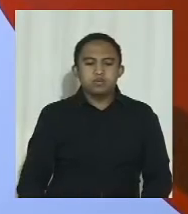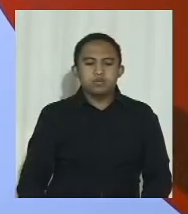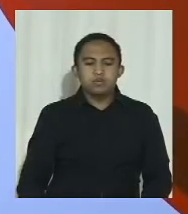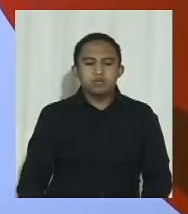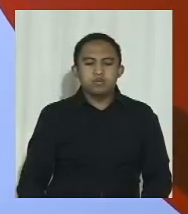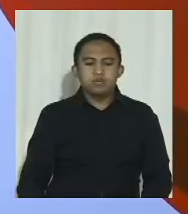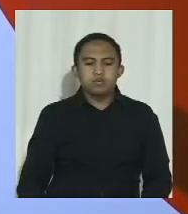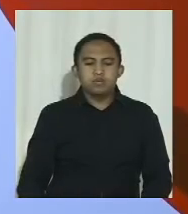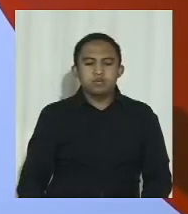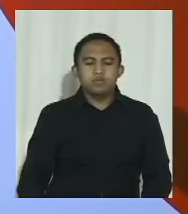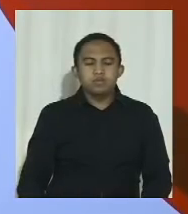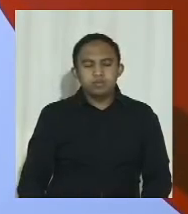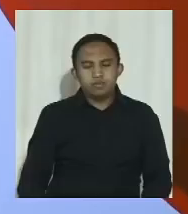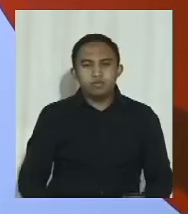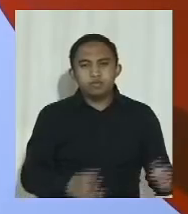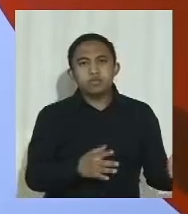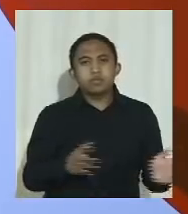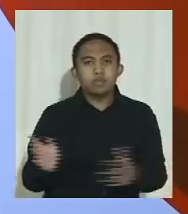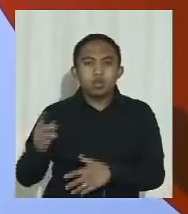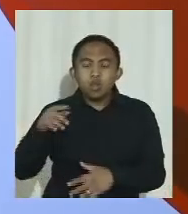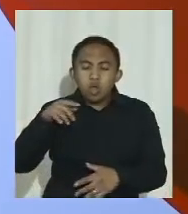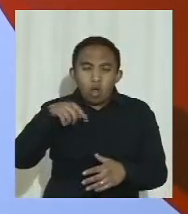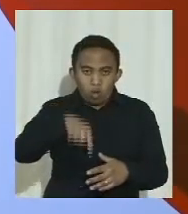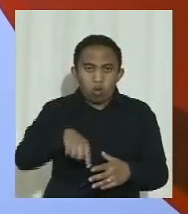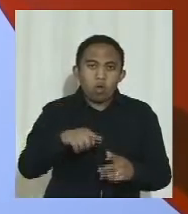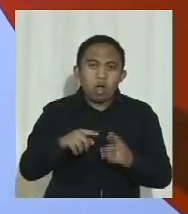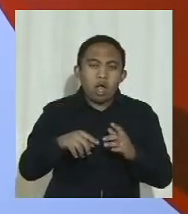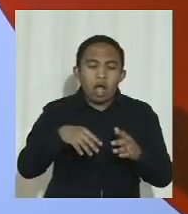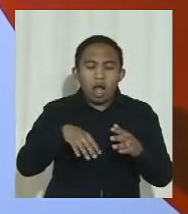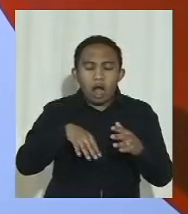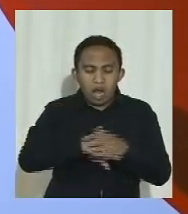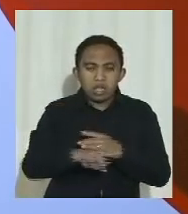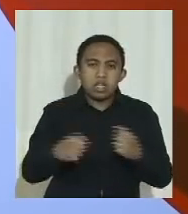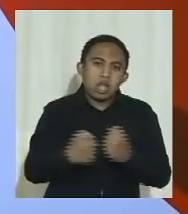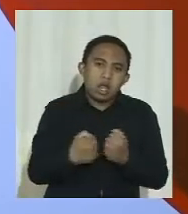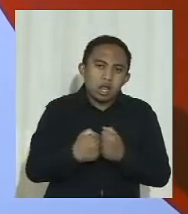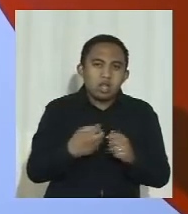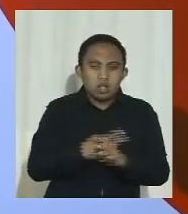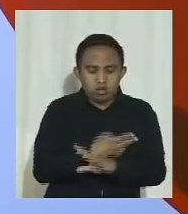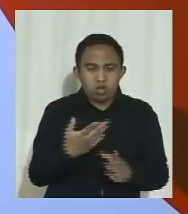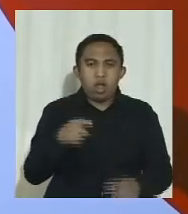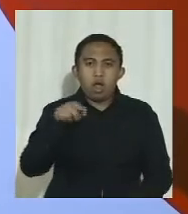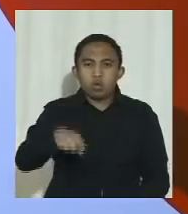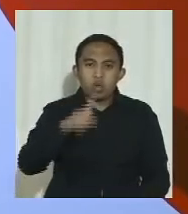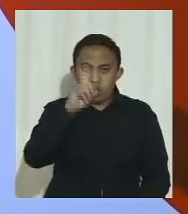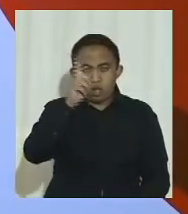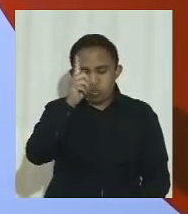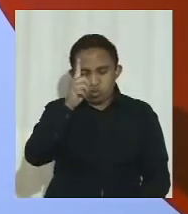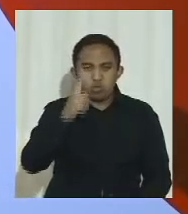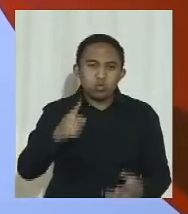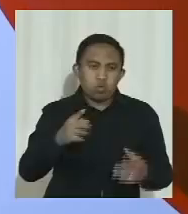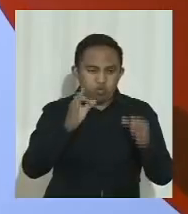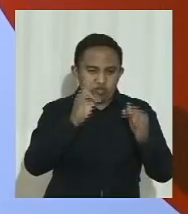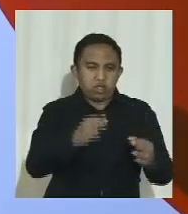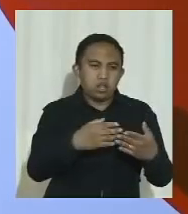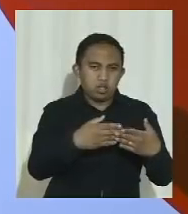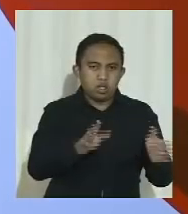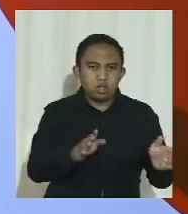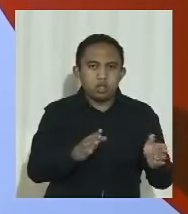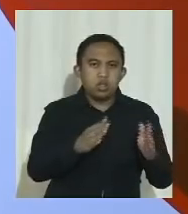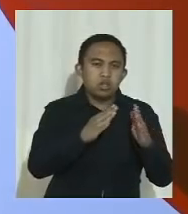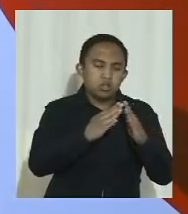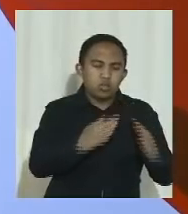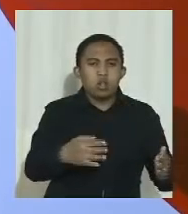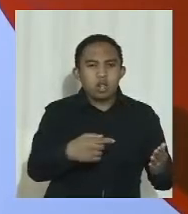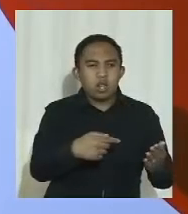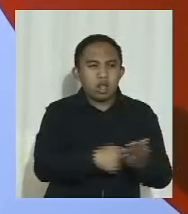Ao anatin'izay ady amin'ny COVID-19 izay hatrany no sokafana tamin'ny fomba ofisialy ny atoandro teo ny toeram-panaovam-baksina vaksina